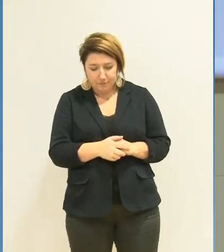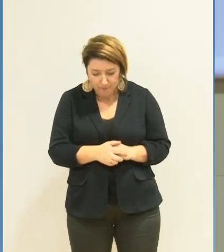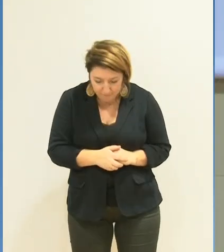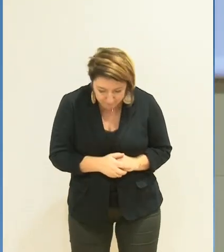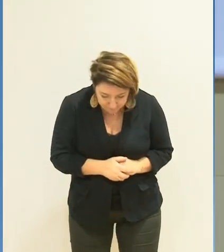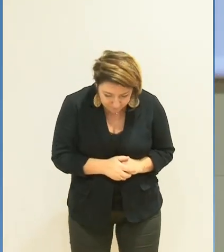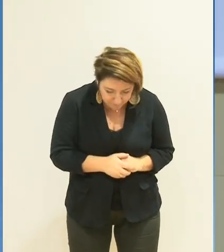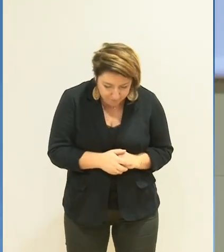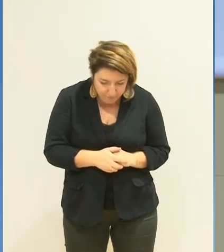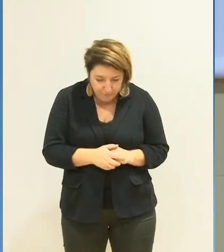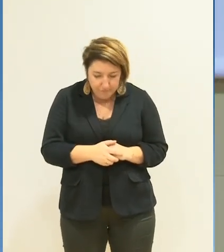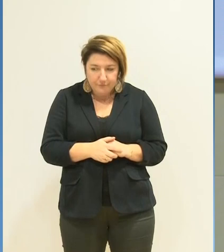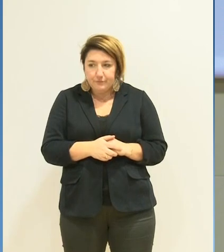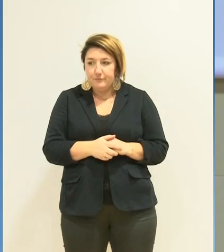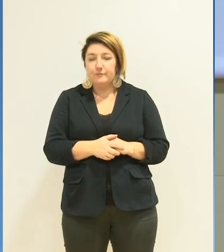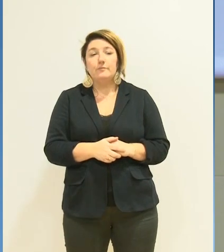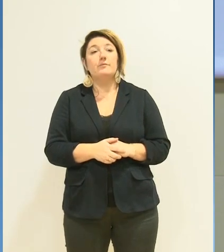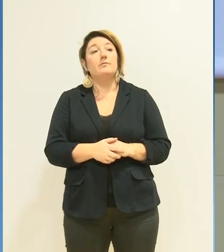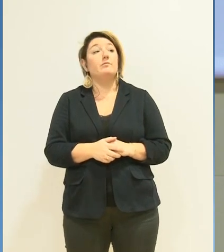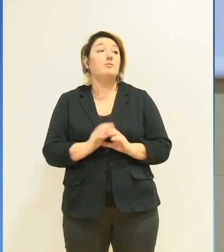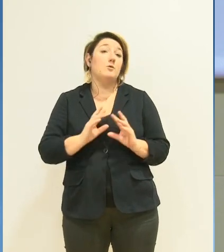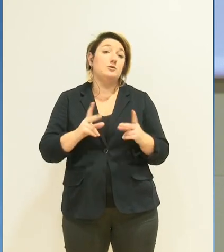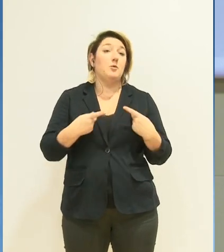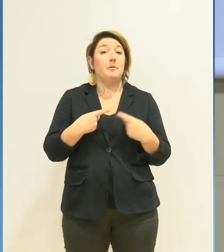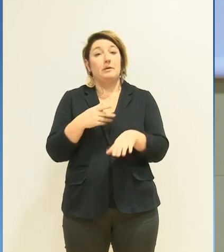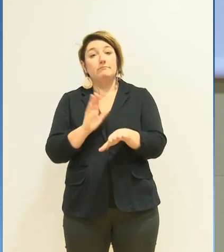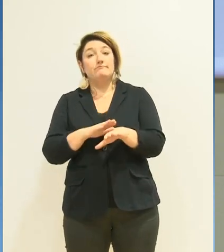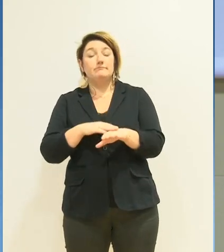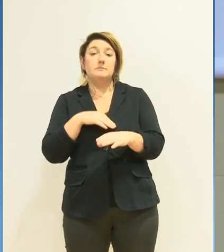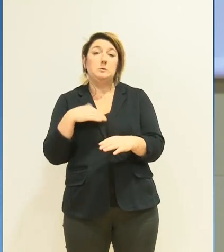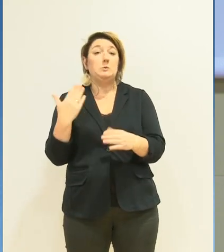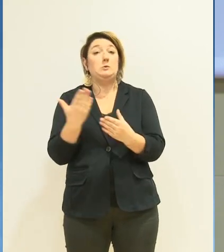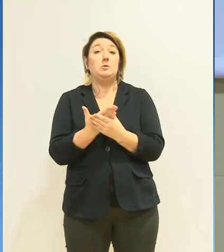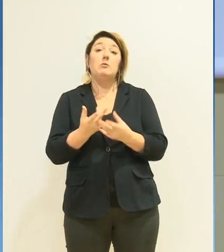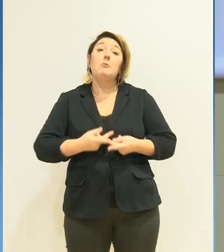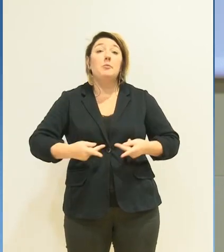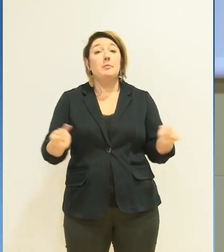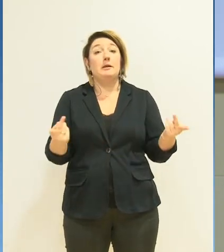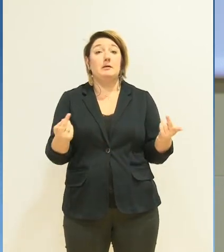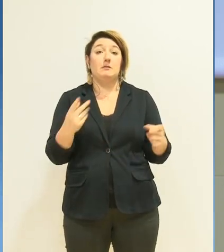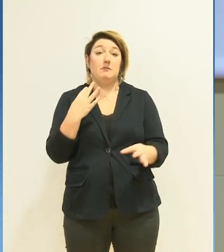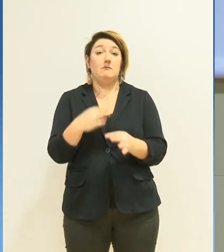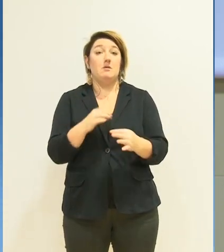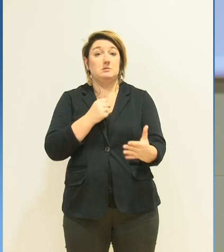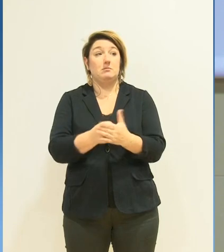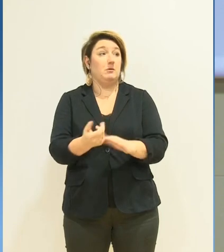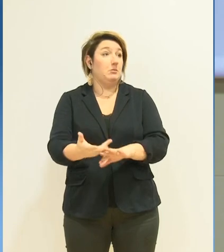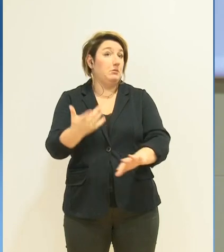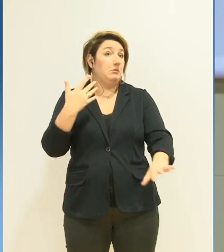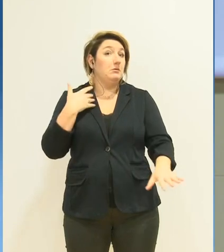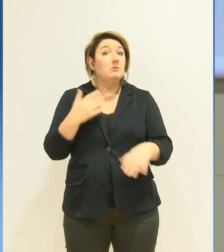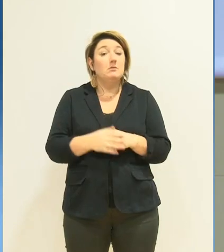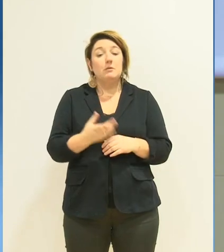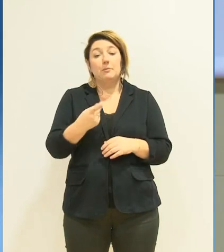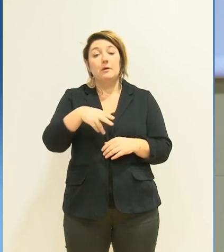rappelle juste que je me permets de rappeler que les documents sont quand même public depuis fin septembre et l'arrêt